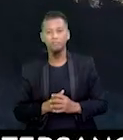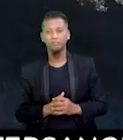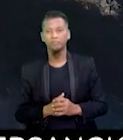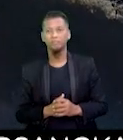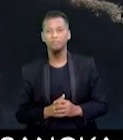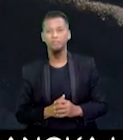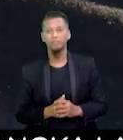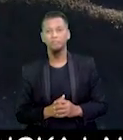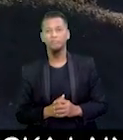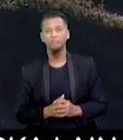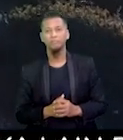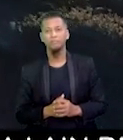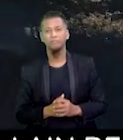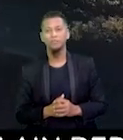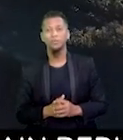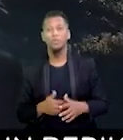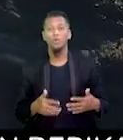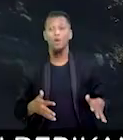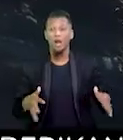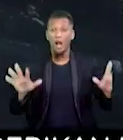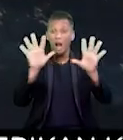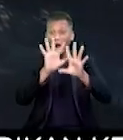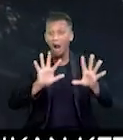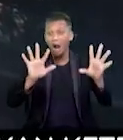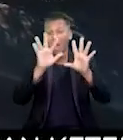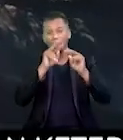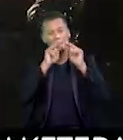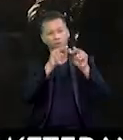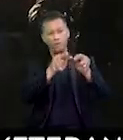Pendakian berat terbayarkan dengan pesona yang menenangkan mata.